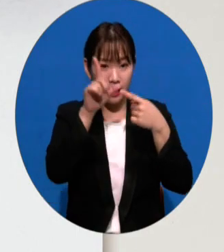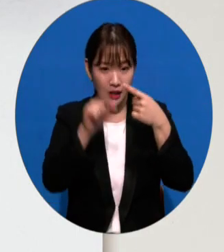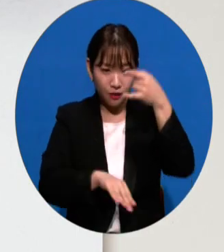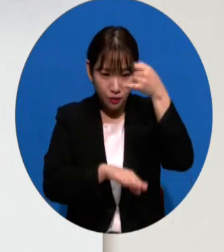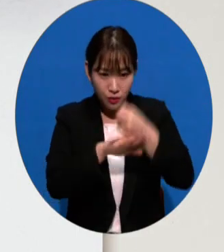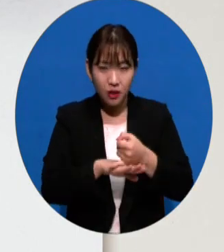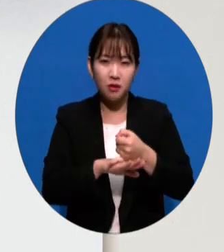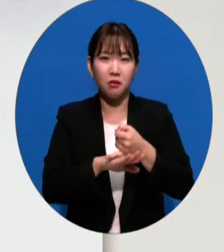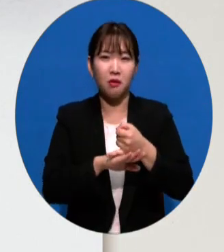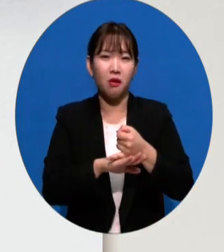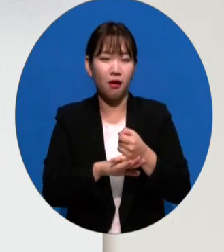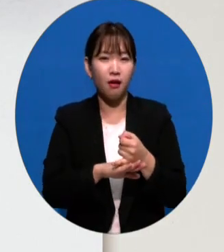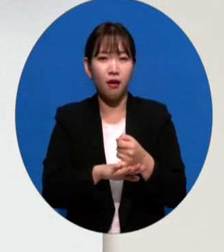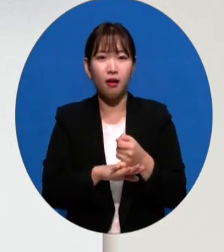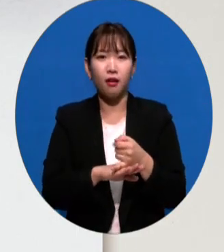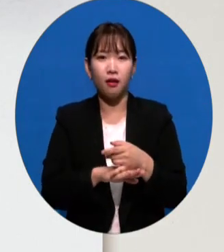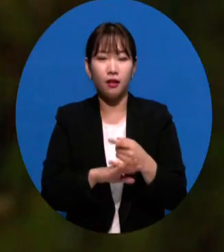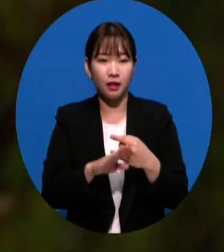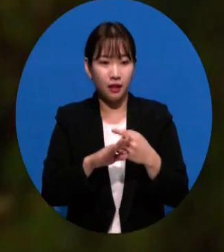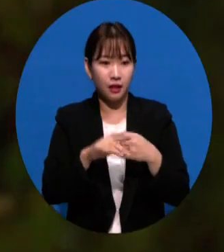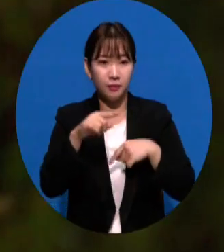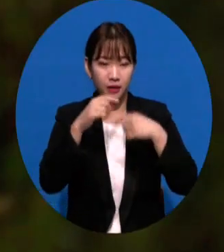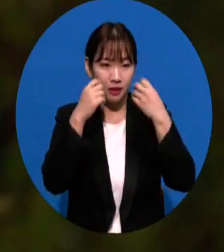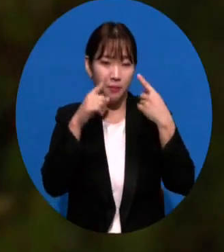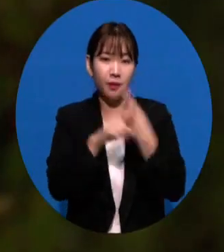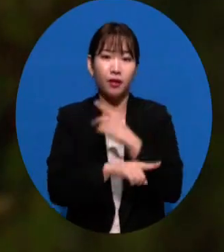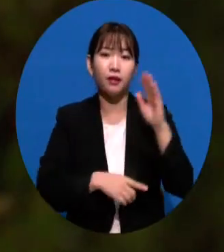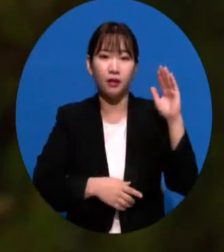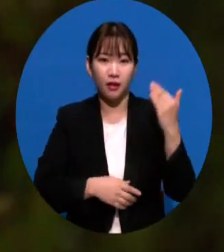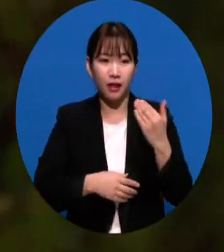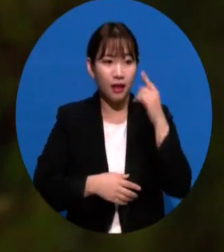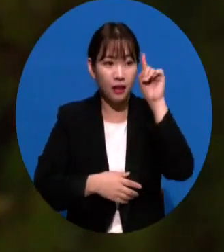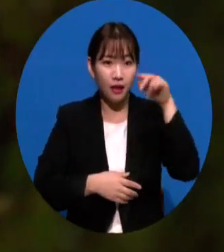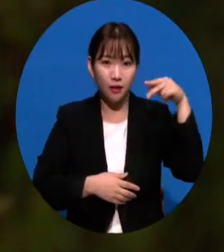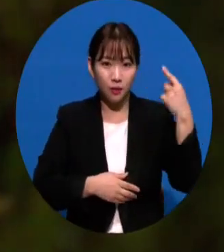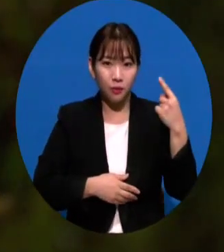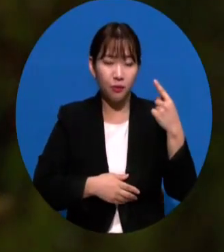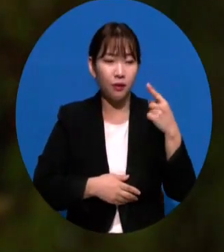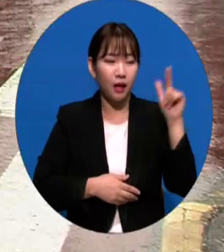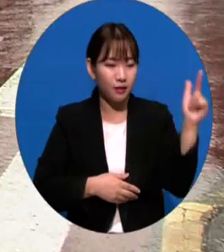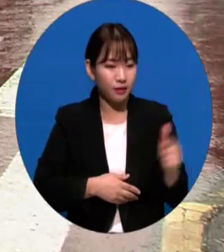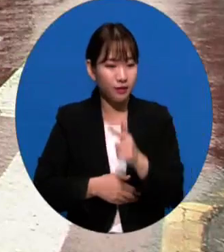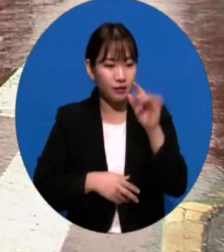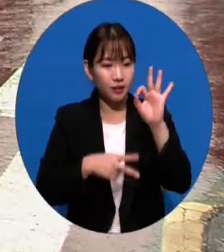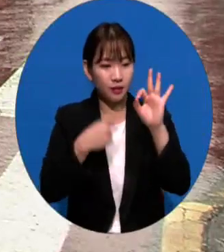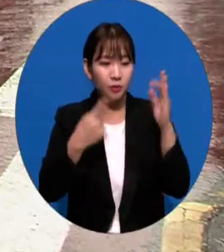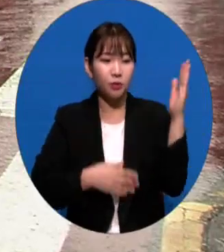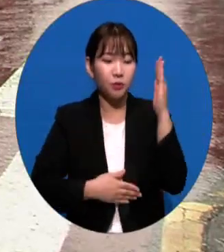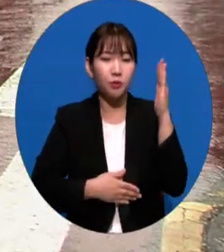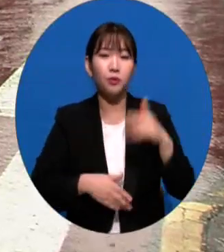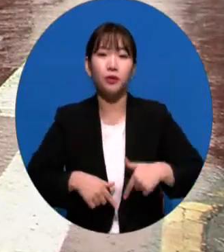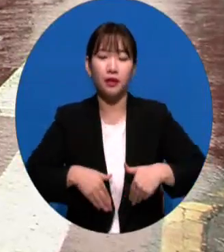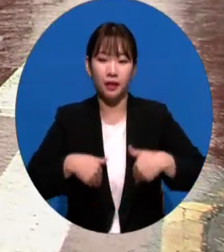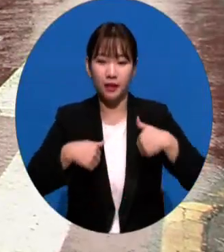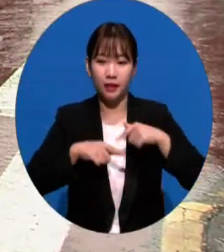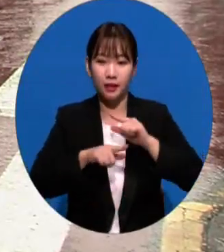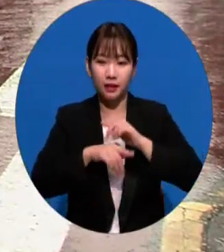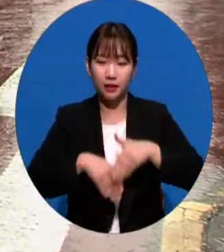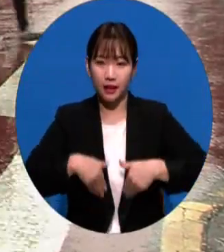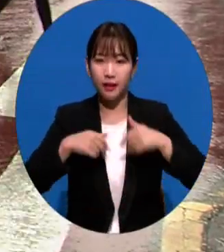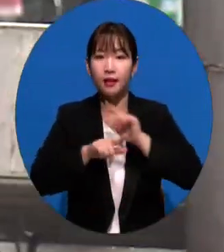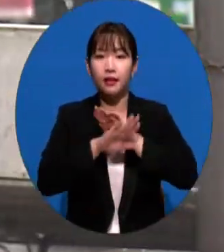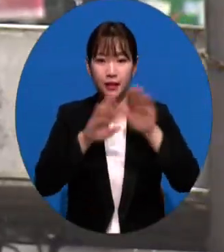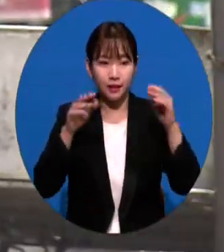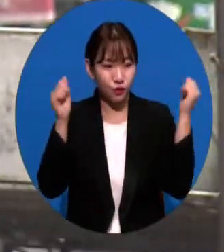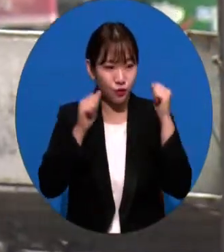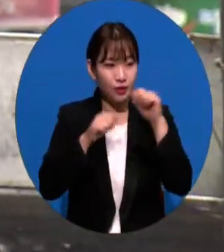최저기온 극값을 경신하기도 했는데요. 내일도 오늘만큼은 아니겠지만 종일 10도 안팎의 기온에 머물며 따뜻하겠습니다.